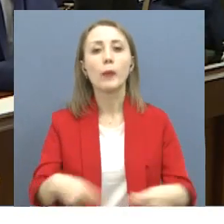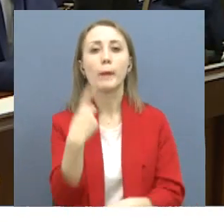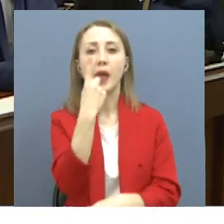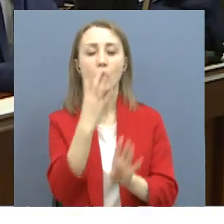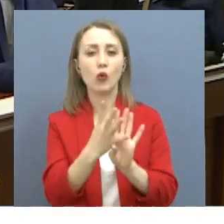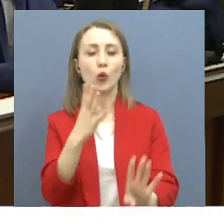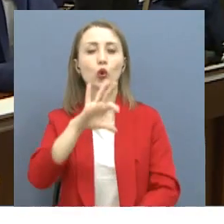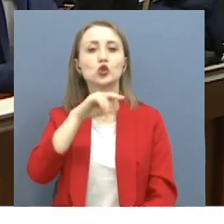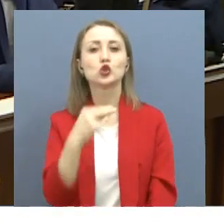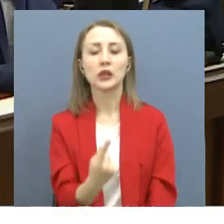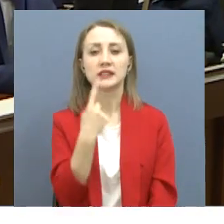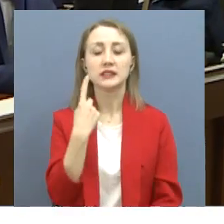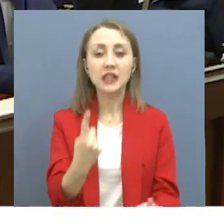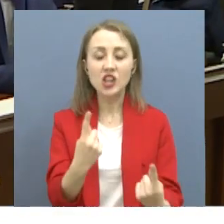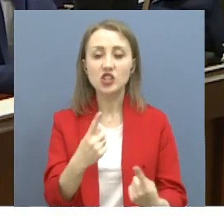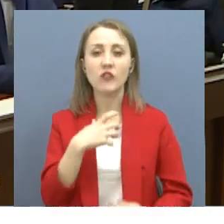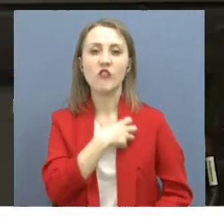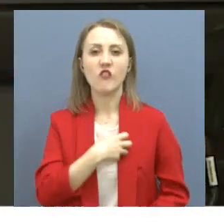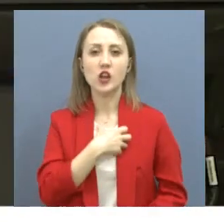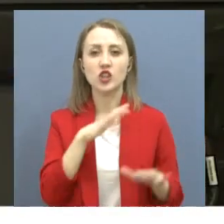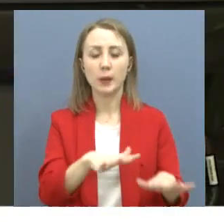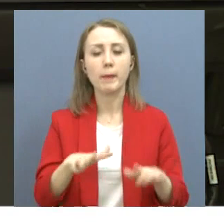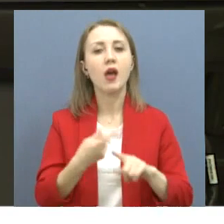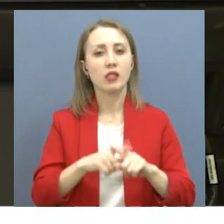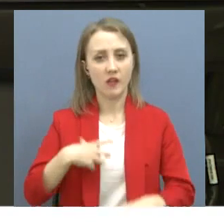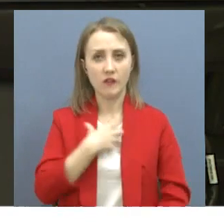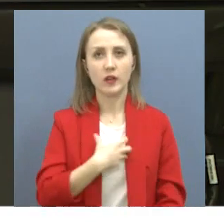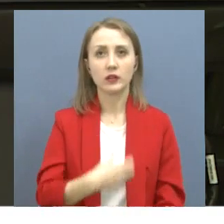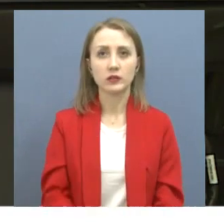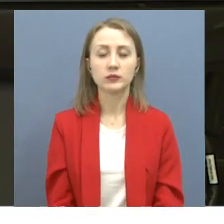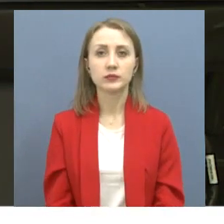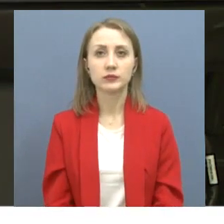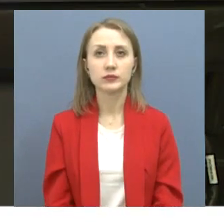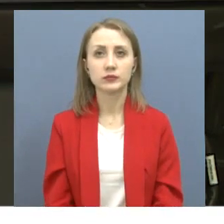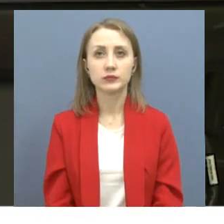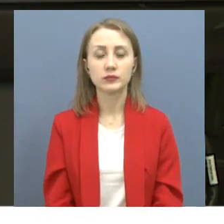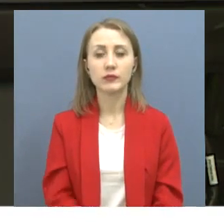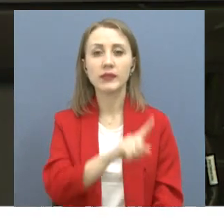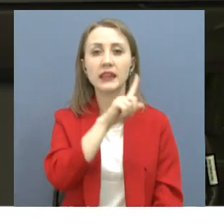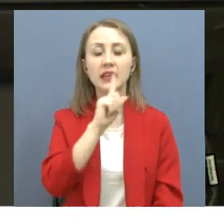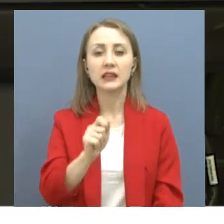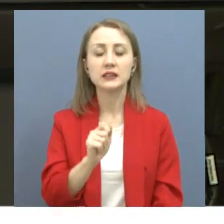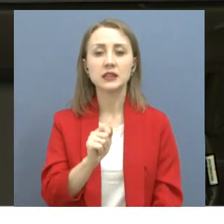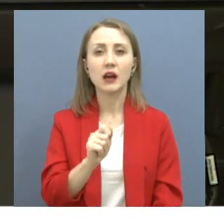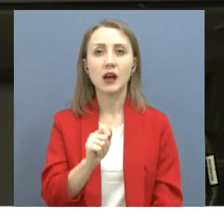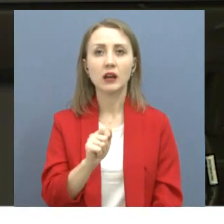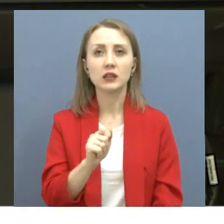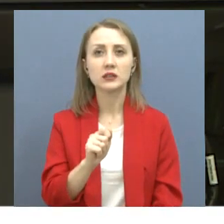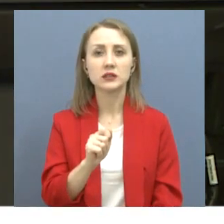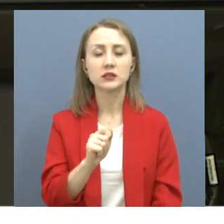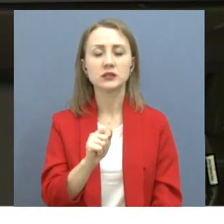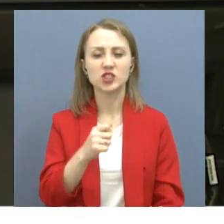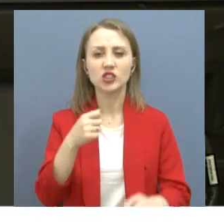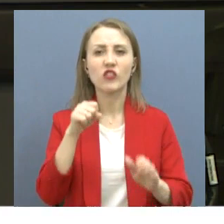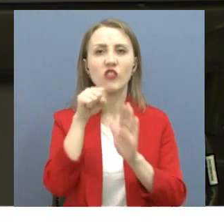социально важных объектов в приоритете. Поэтому за срыв обеспечения района Джамбаеву, Берег